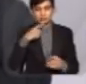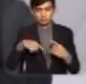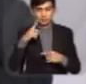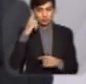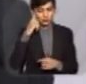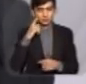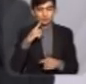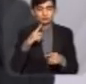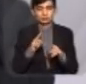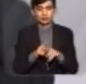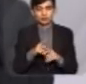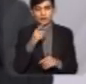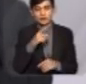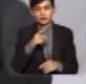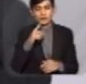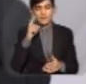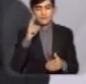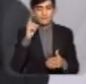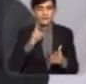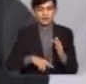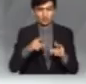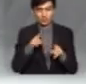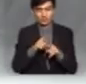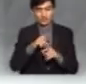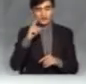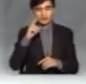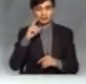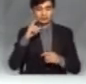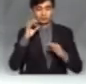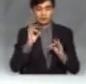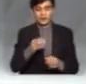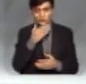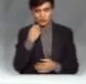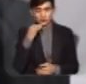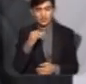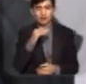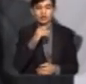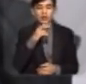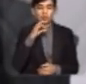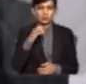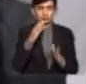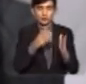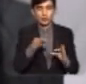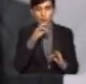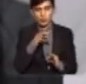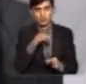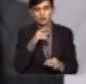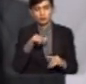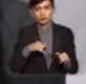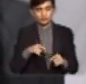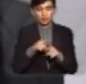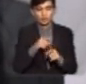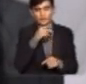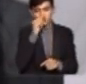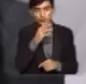это неверная квалификации неверно приговор касательно жендос а мы вообще не видим в его действиях по предъявленным